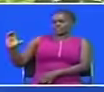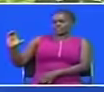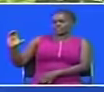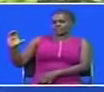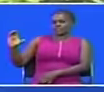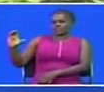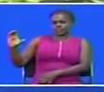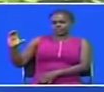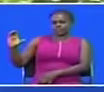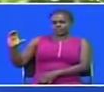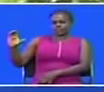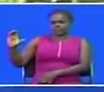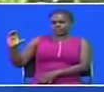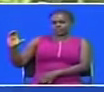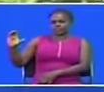Reconciliation Commission report.